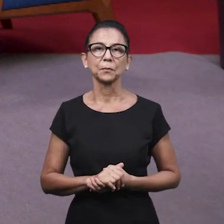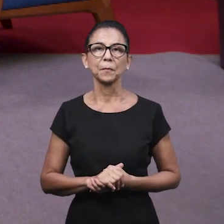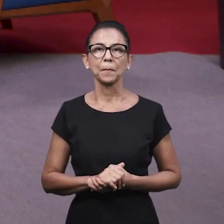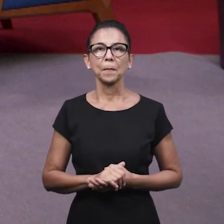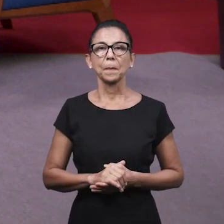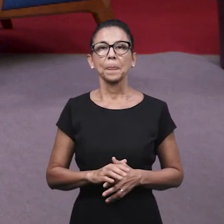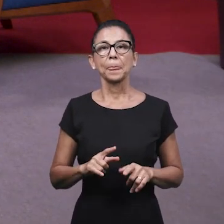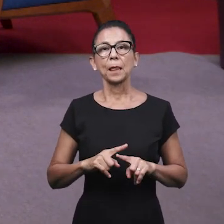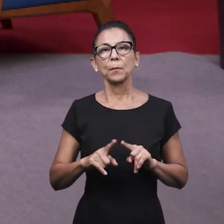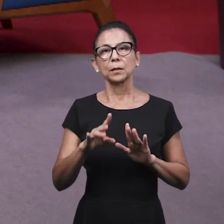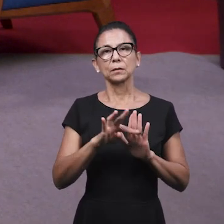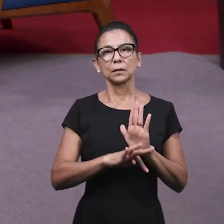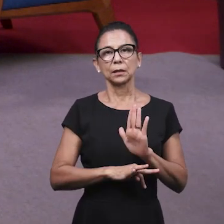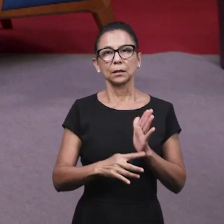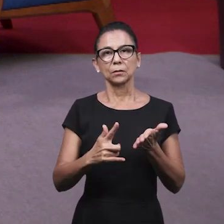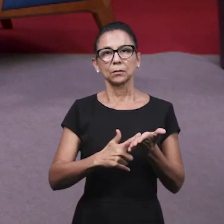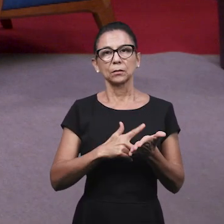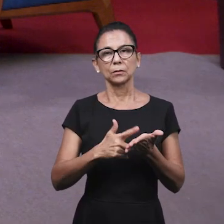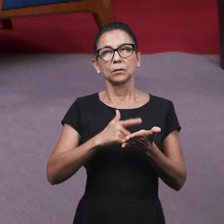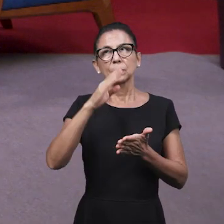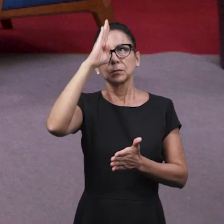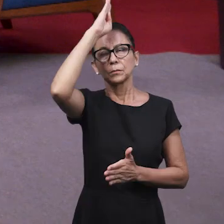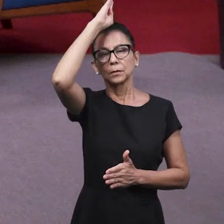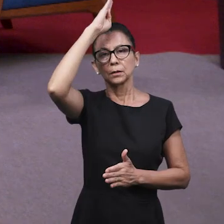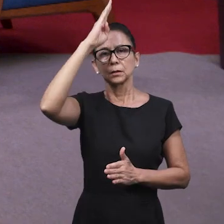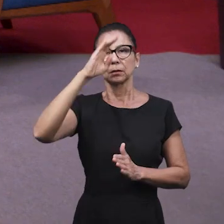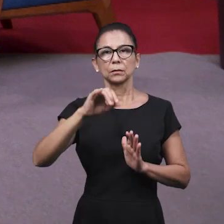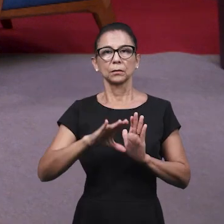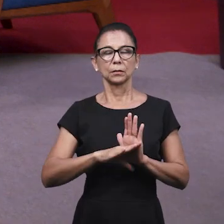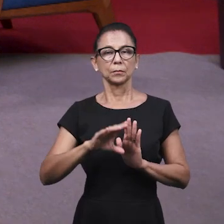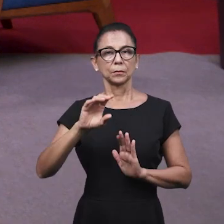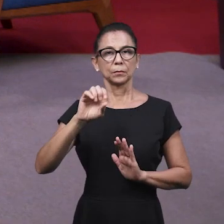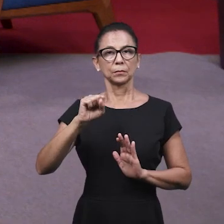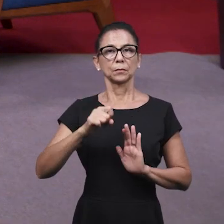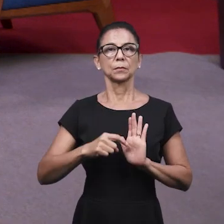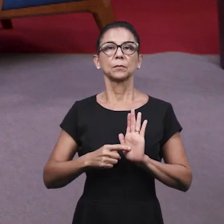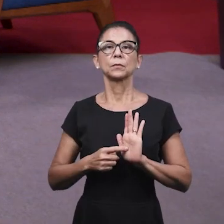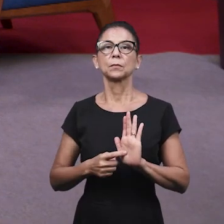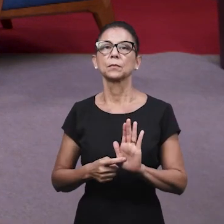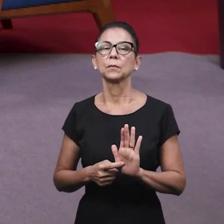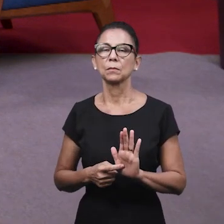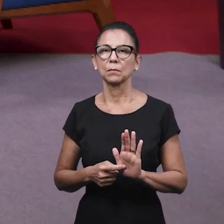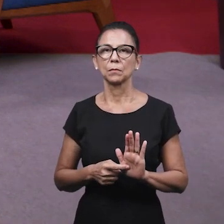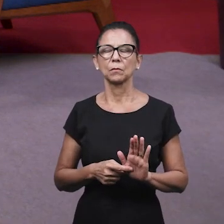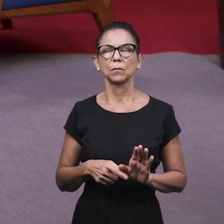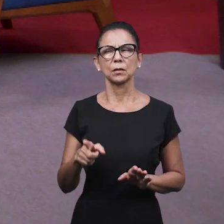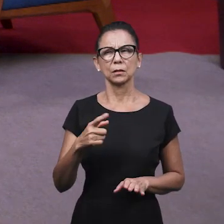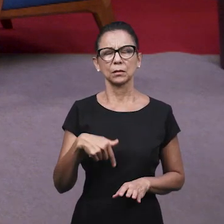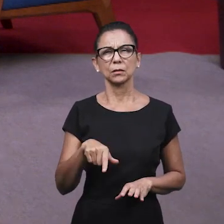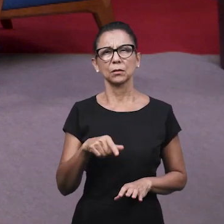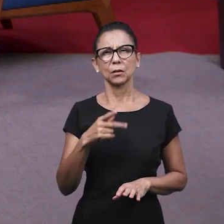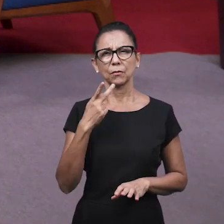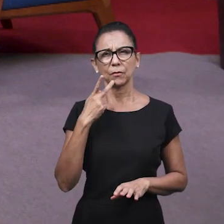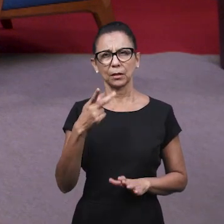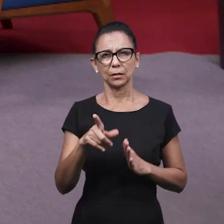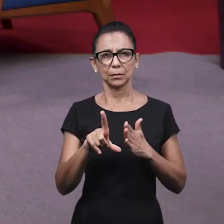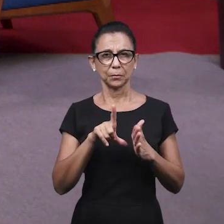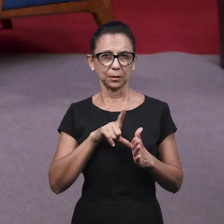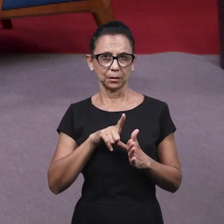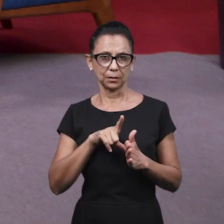qui montre ce que nous avons déjà cité. Nous allons lire, nous